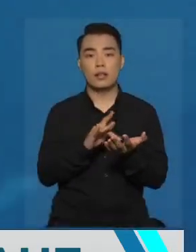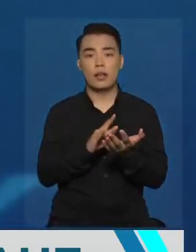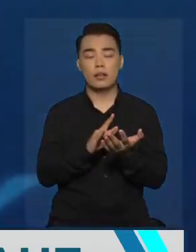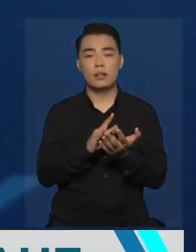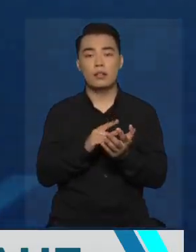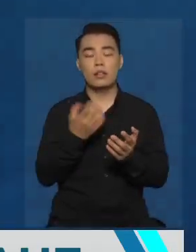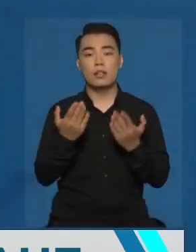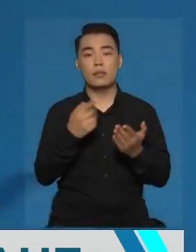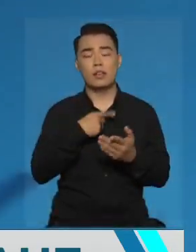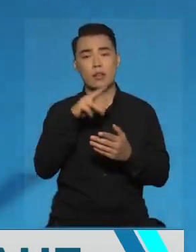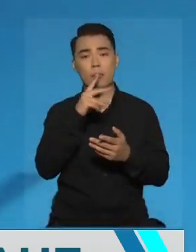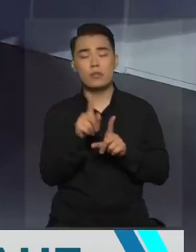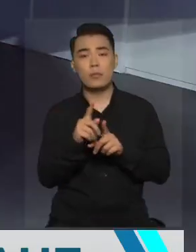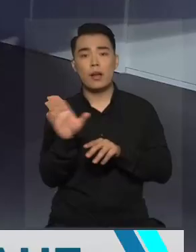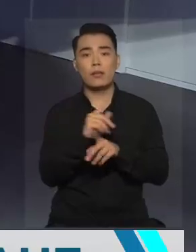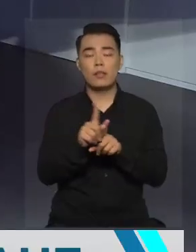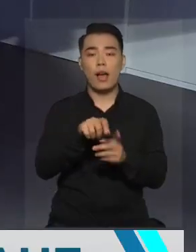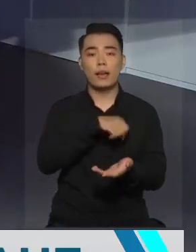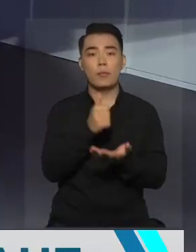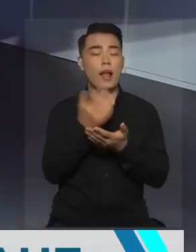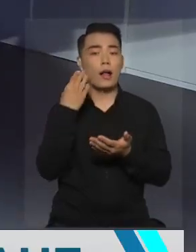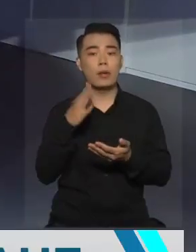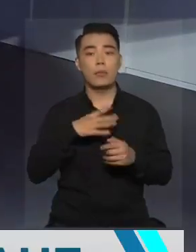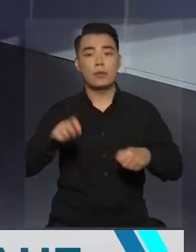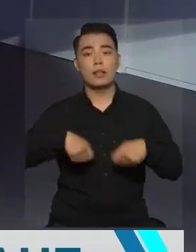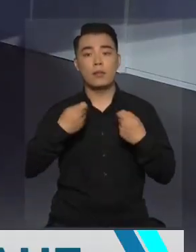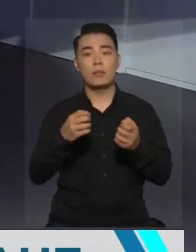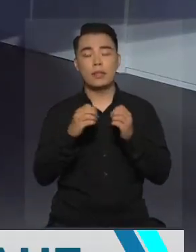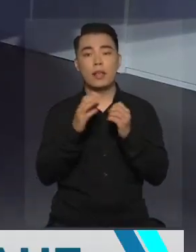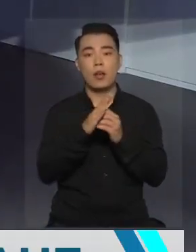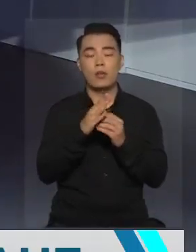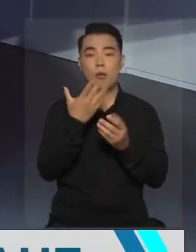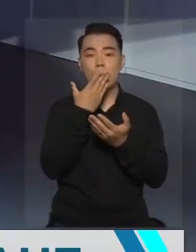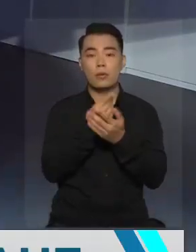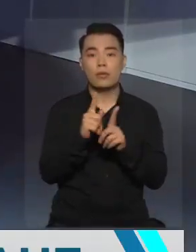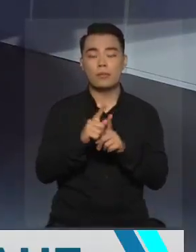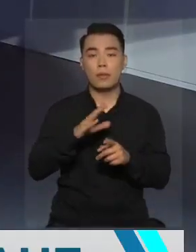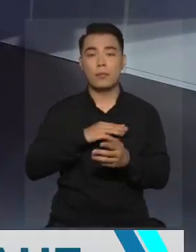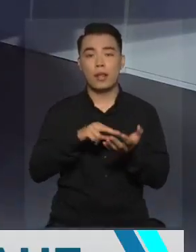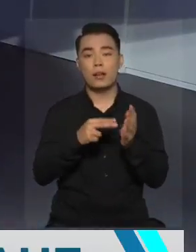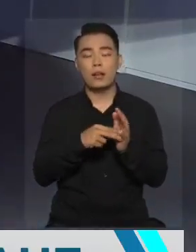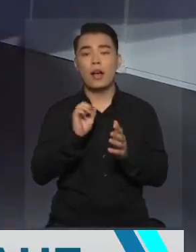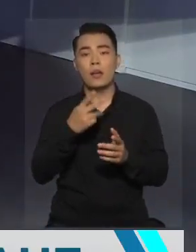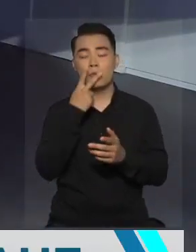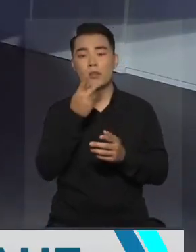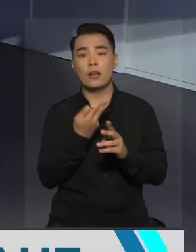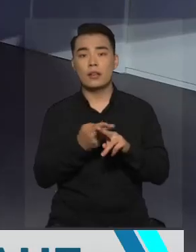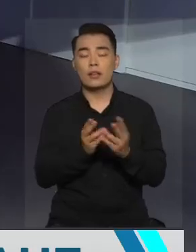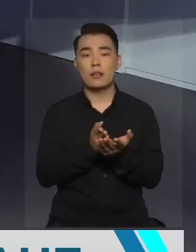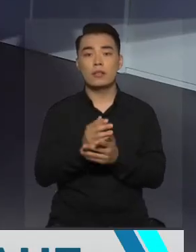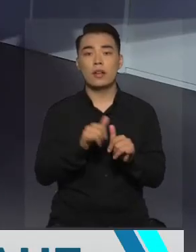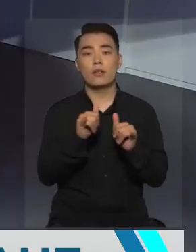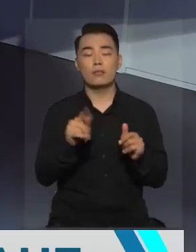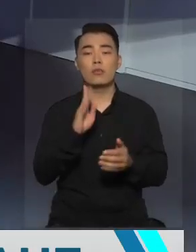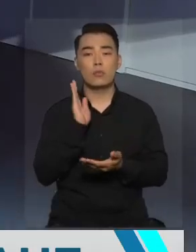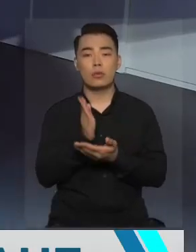не ошибаюсь, буквально вот недавно Акимат Алматы передал около 15 своих функций. Все-таки, на ваш взгляд, как это направление будет развиваться,